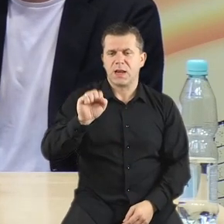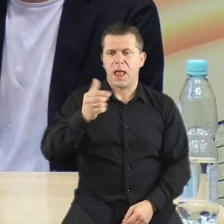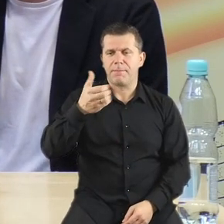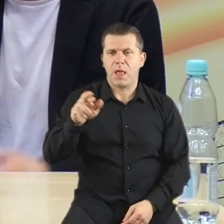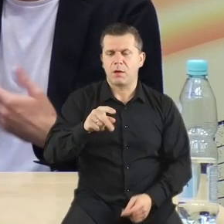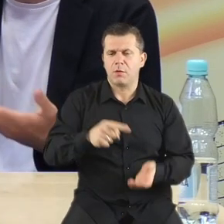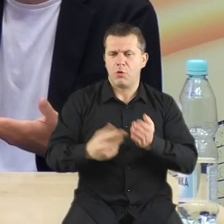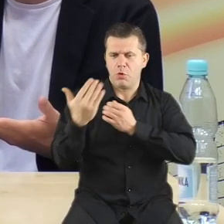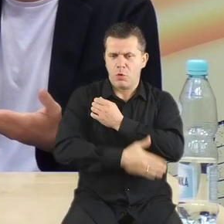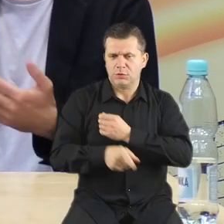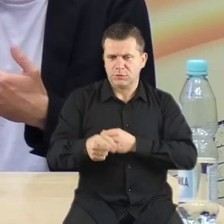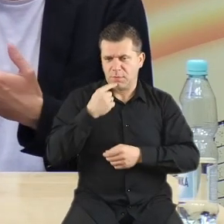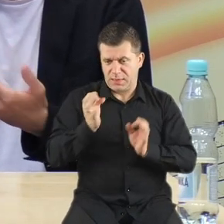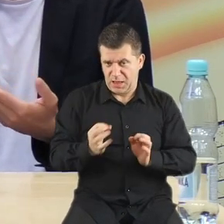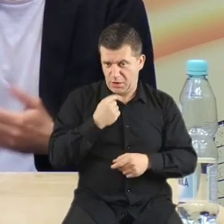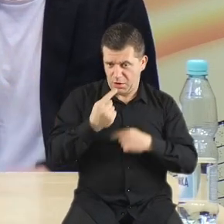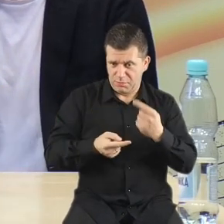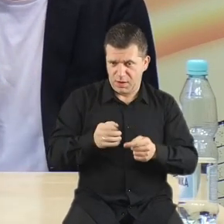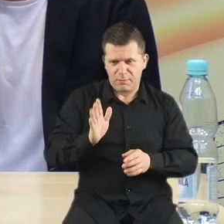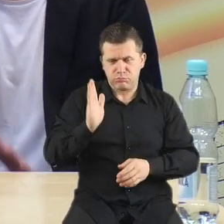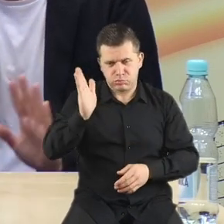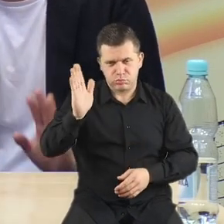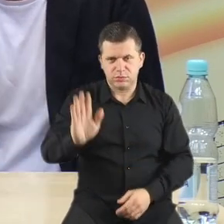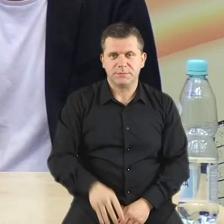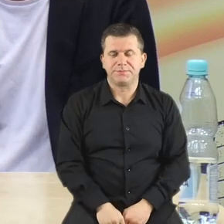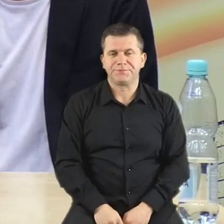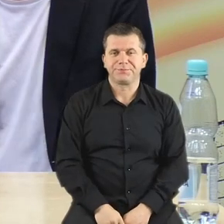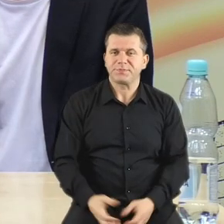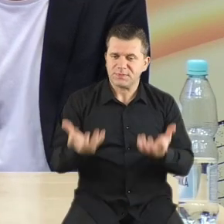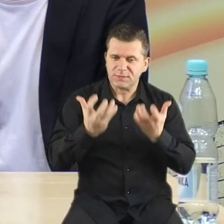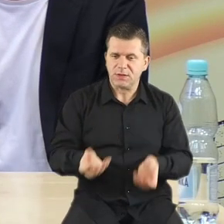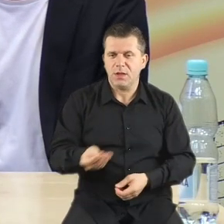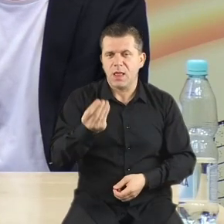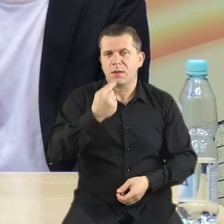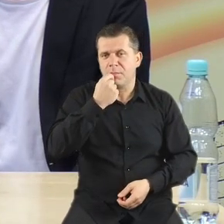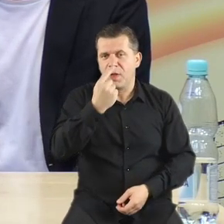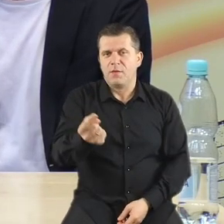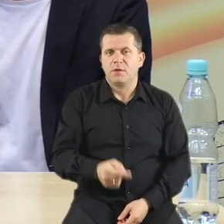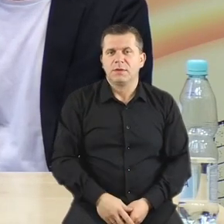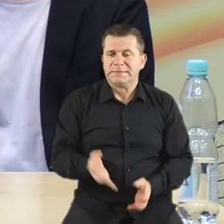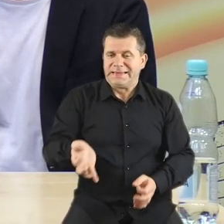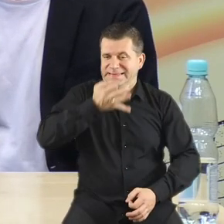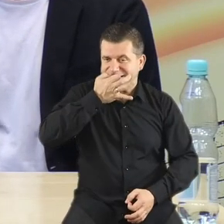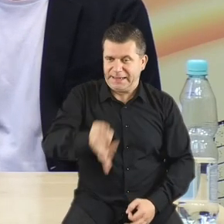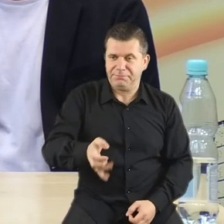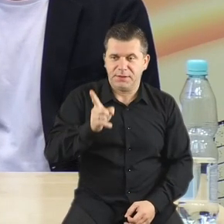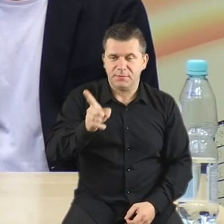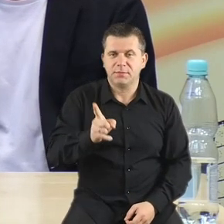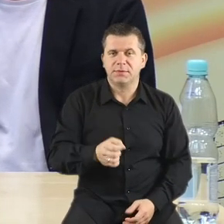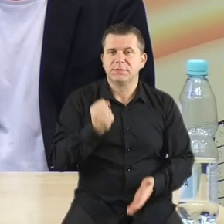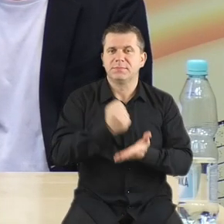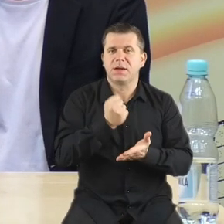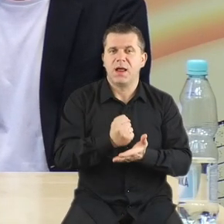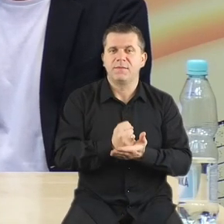ostatniej powieści. To nie wiem, czy teraz mam o tym mówić, czy... Może później troszeczkę. Później. Chciałam jeszcze powiedzieć, że chciałam zapytać pana jeszcze o